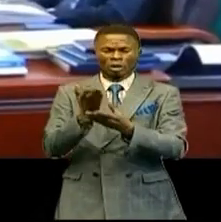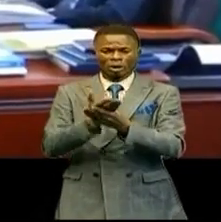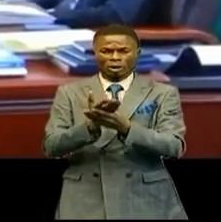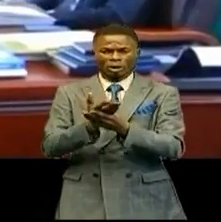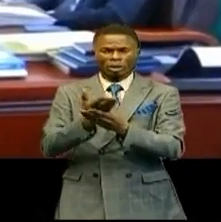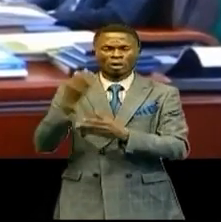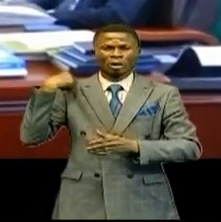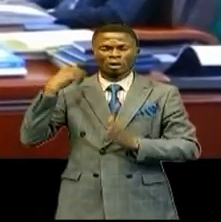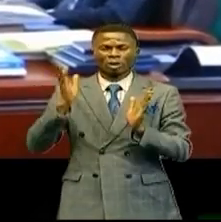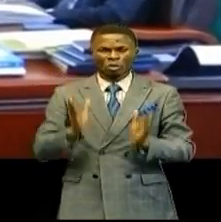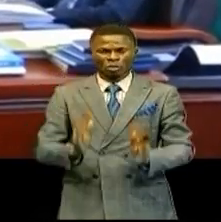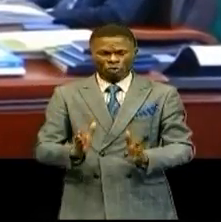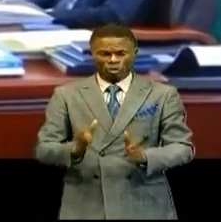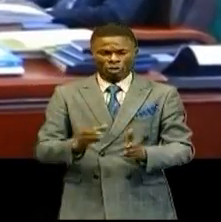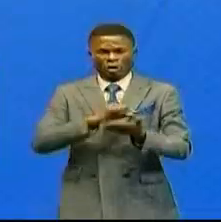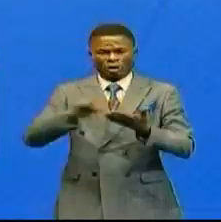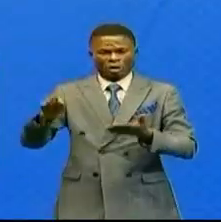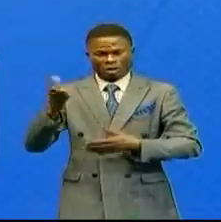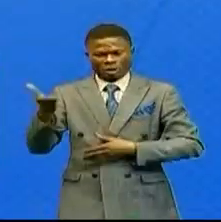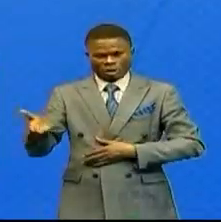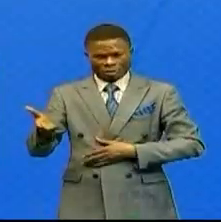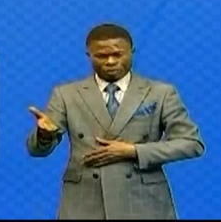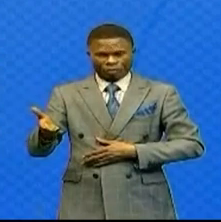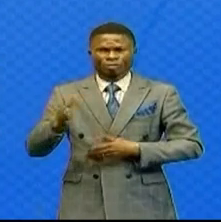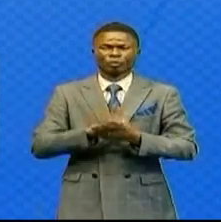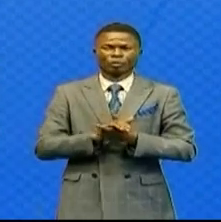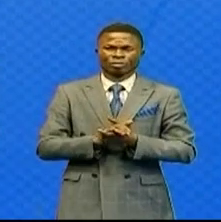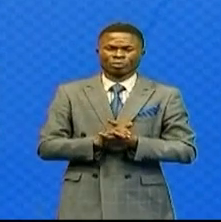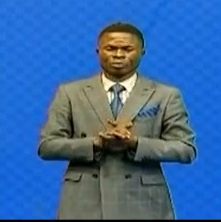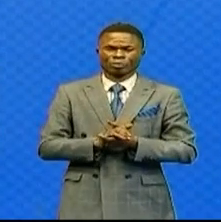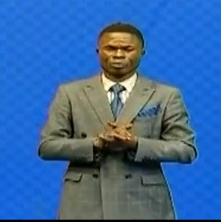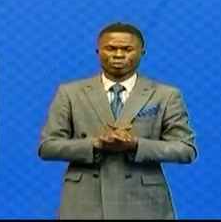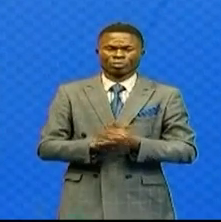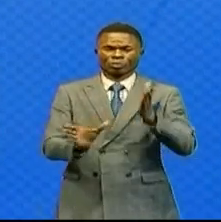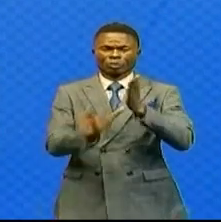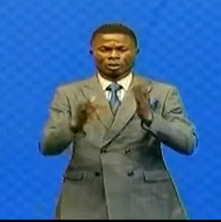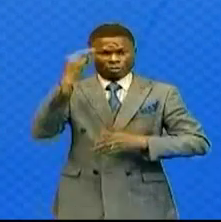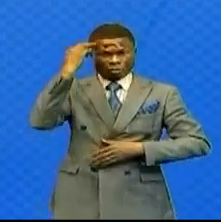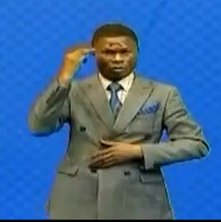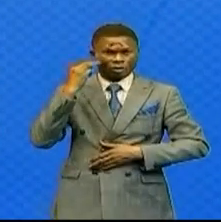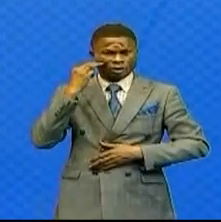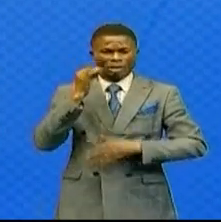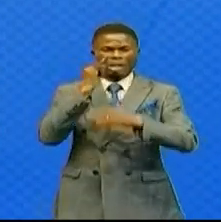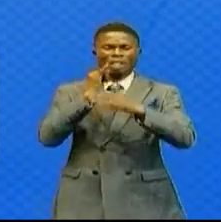le gouverneur déchu. Enfin, le vice-ministre